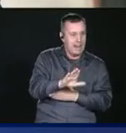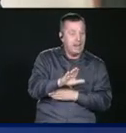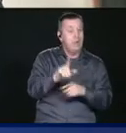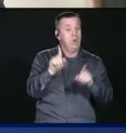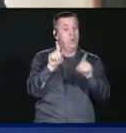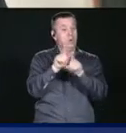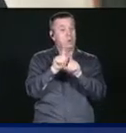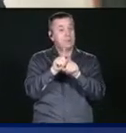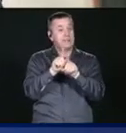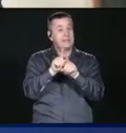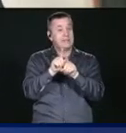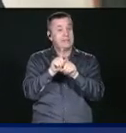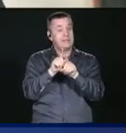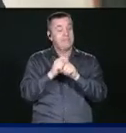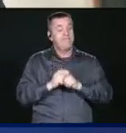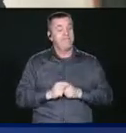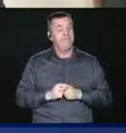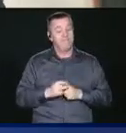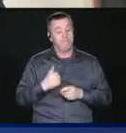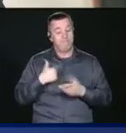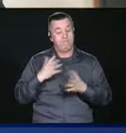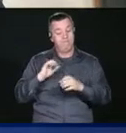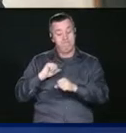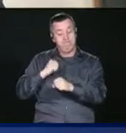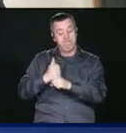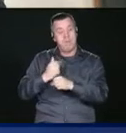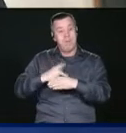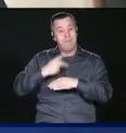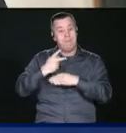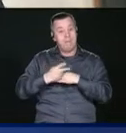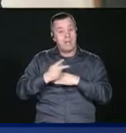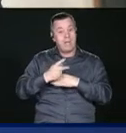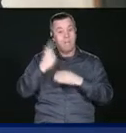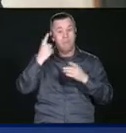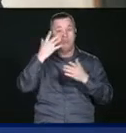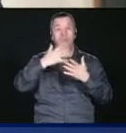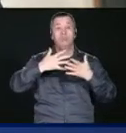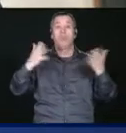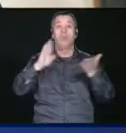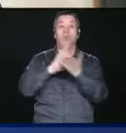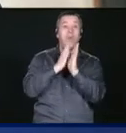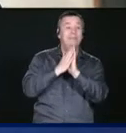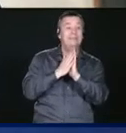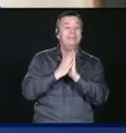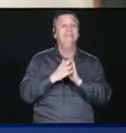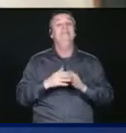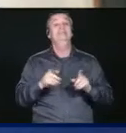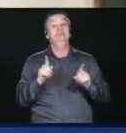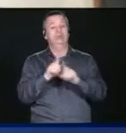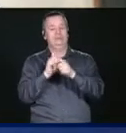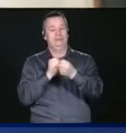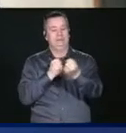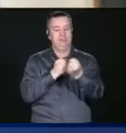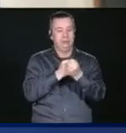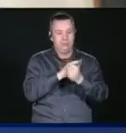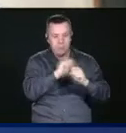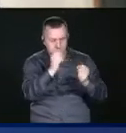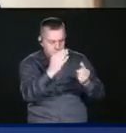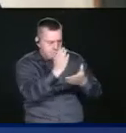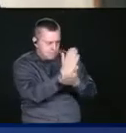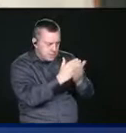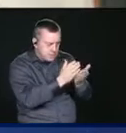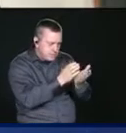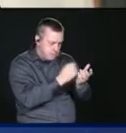programme pour les grands, nous aurons aussi un programme pour les grands employeurs et aussi du soutien par secteur. Nous voulons